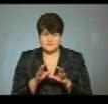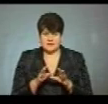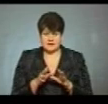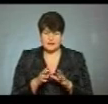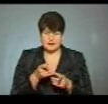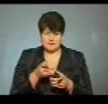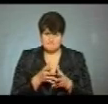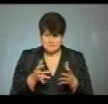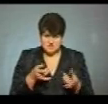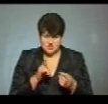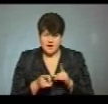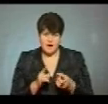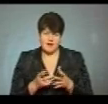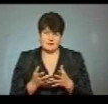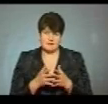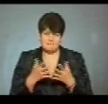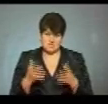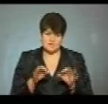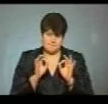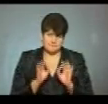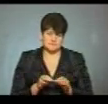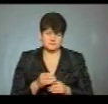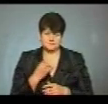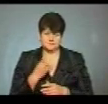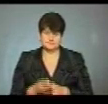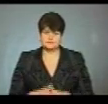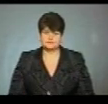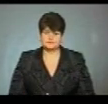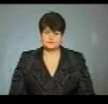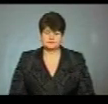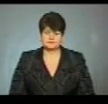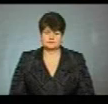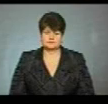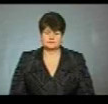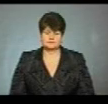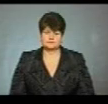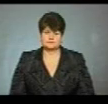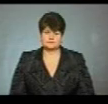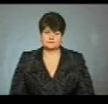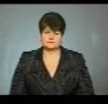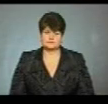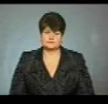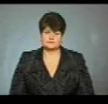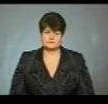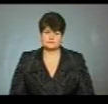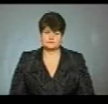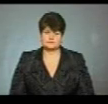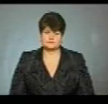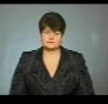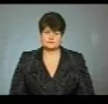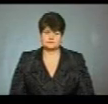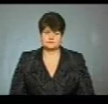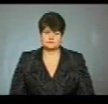більш реалістична, більш якась, ну, правдоподібно виглядає. Діана Ярошенко, Андрій Прокопів. Новини на Суспільному. Тернопіль.